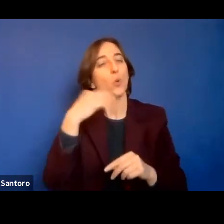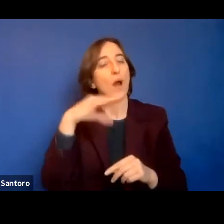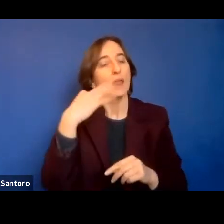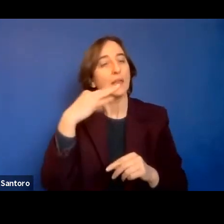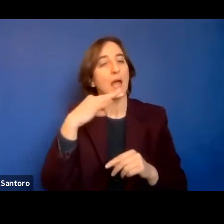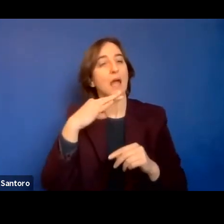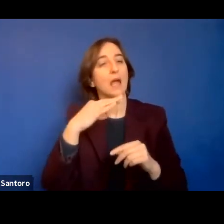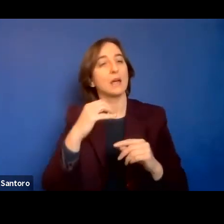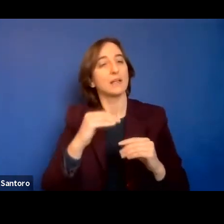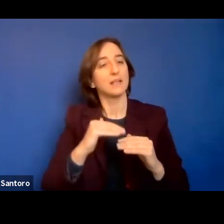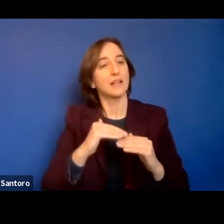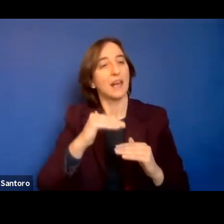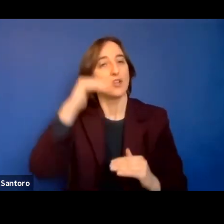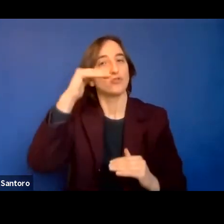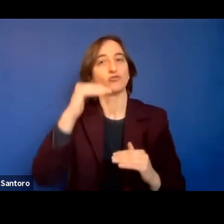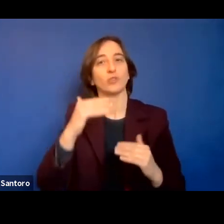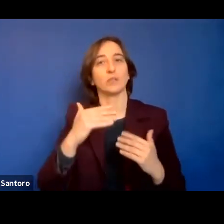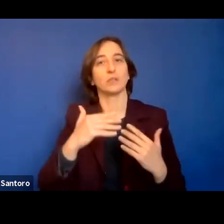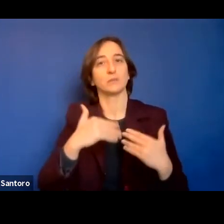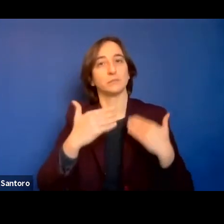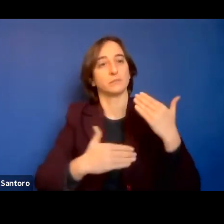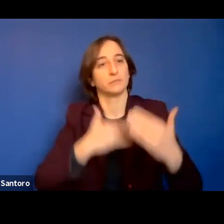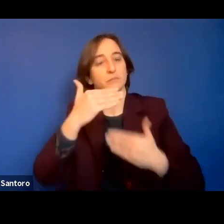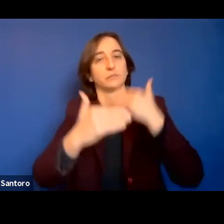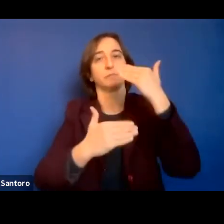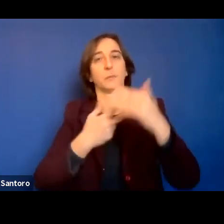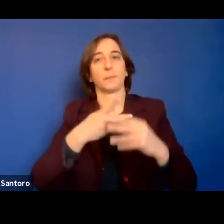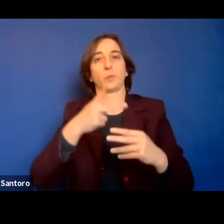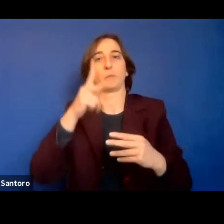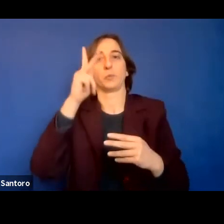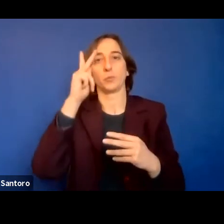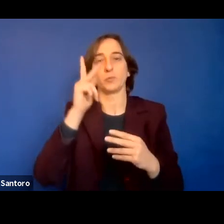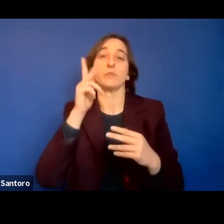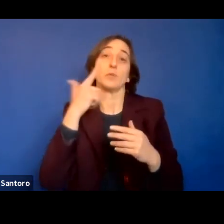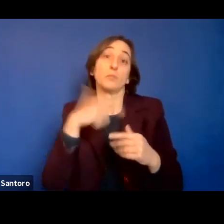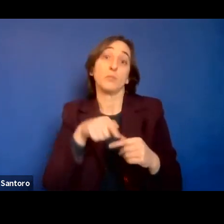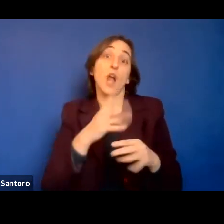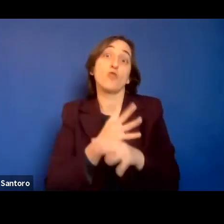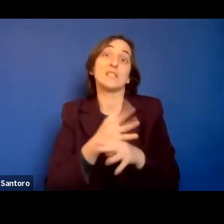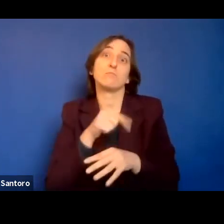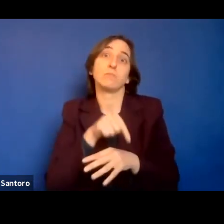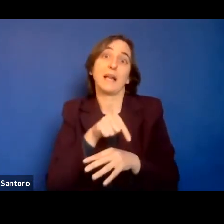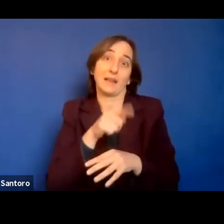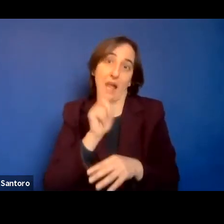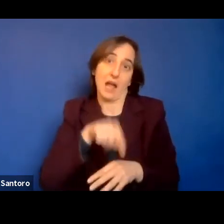cui l'accessibilità, come dicevamo, ha un ruolo molto forte.